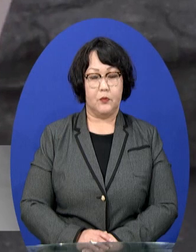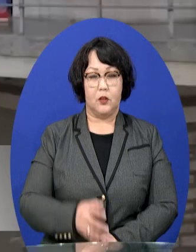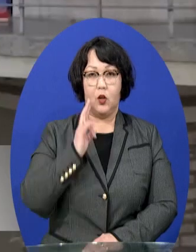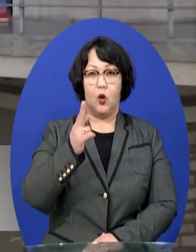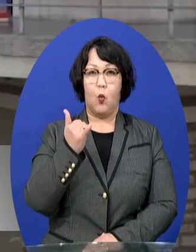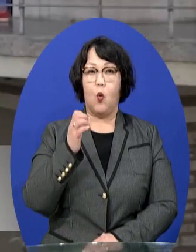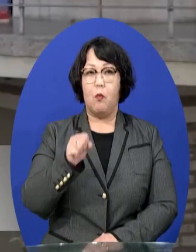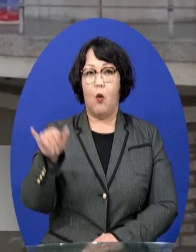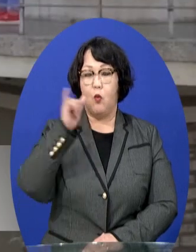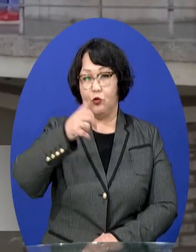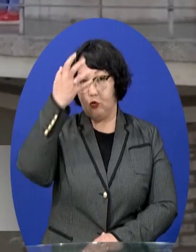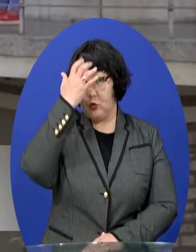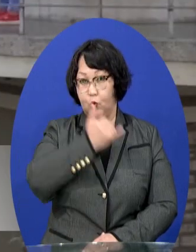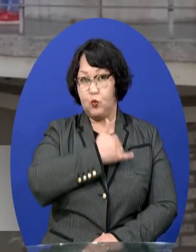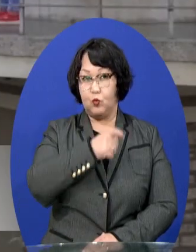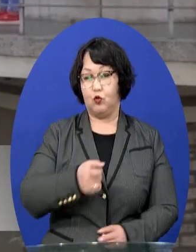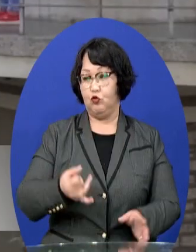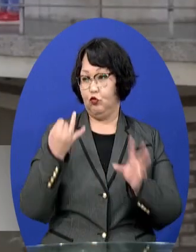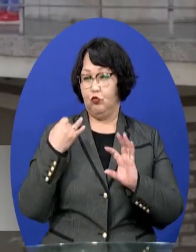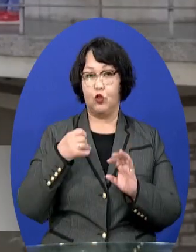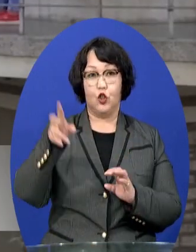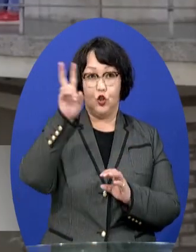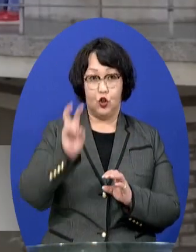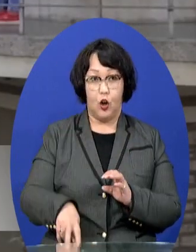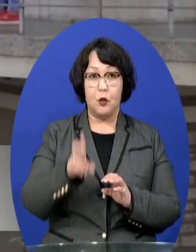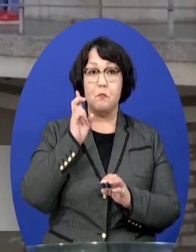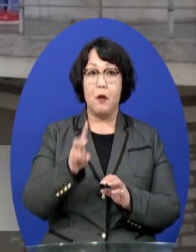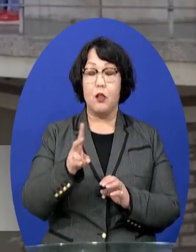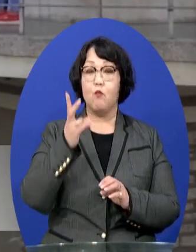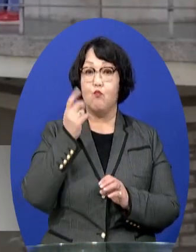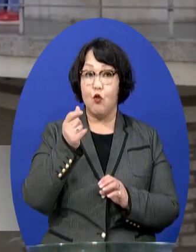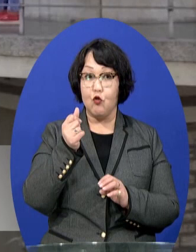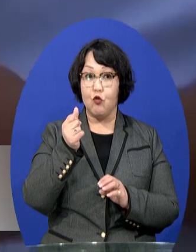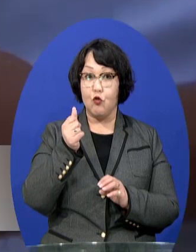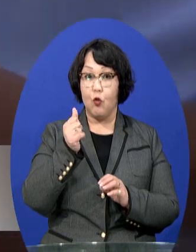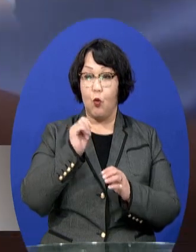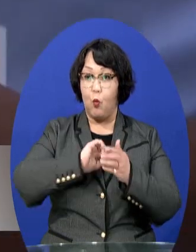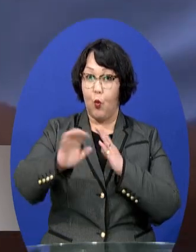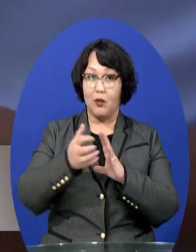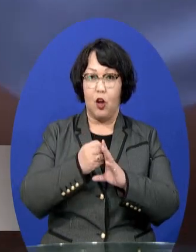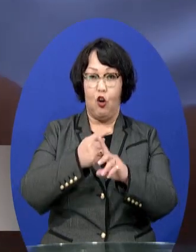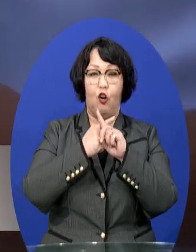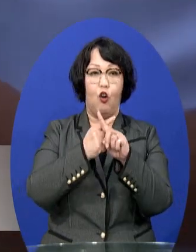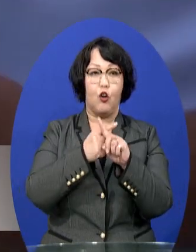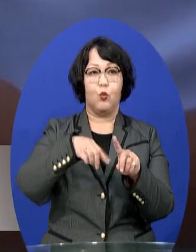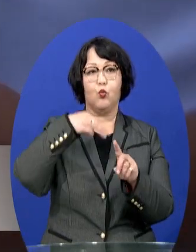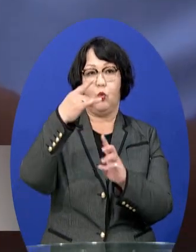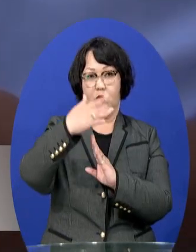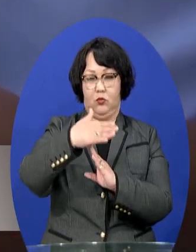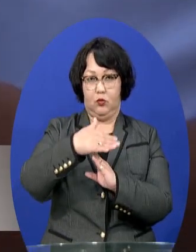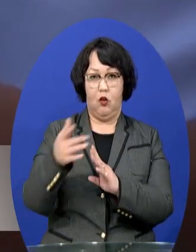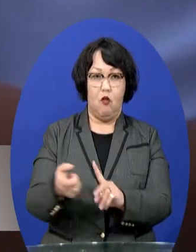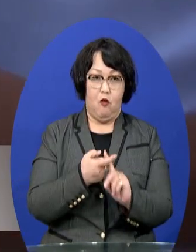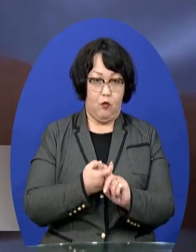Кубын ирэх баригчид өнгөрсөн 7 хоногт долларын бэлэн мөнгөний гүйлгээг төр хугацаагаар зогсоохоор болсон мэдгдсэн юм а.